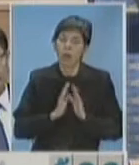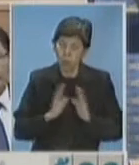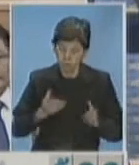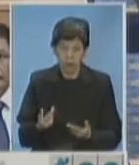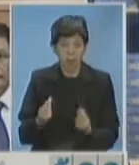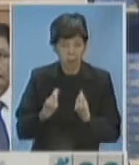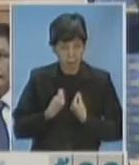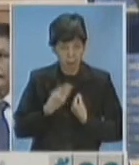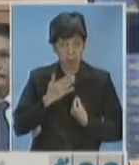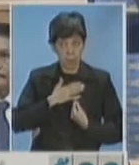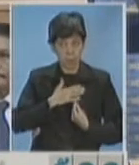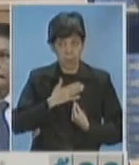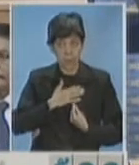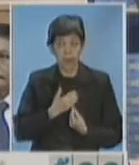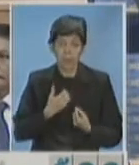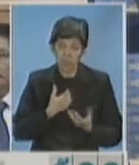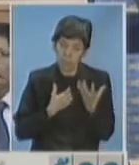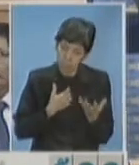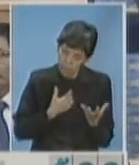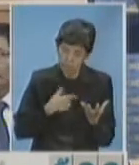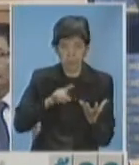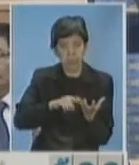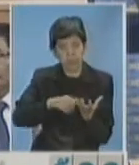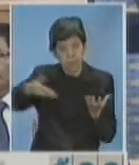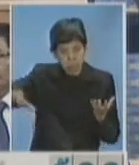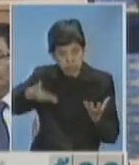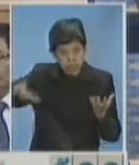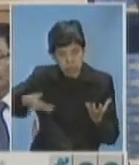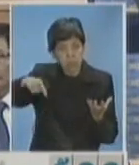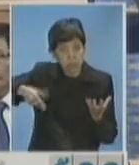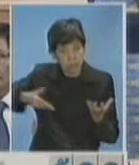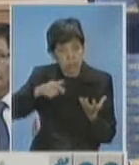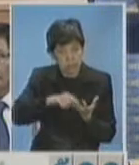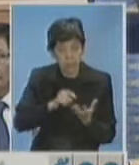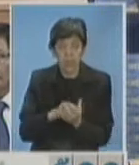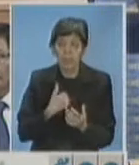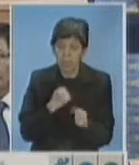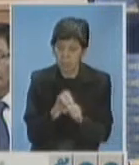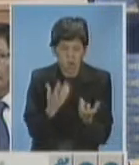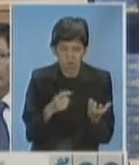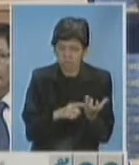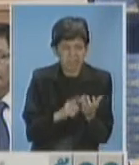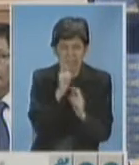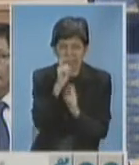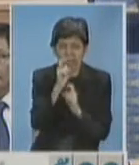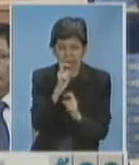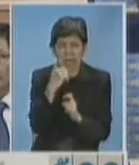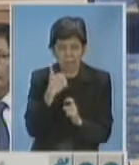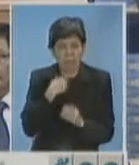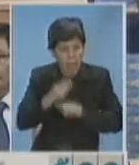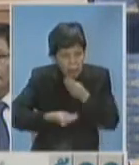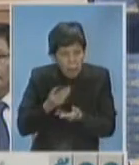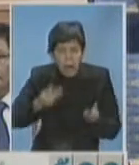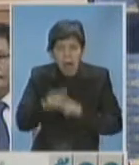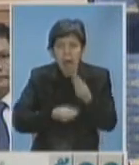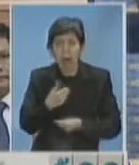ญาตให้ผมได้นำชามและตะหลิวซึ่งเป็นวัตถุที่มีพิษแต่มีจำหน่ายในท้อง